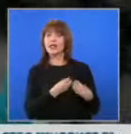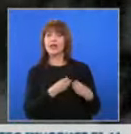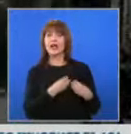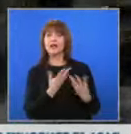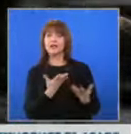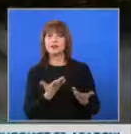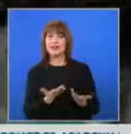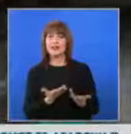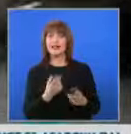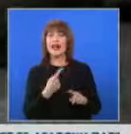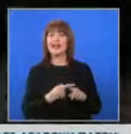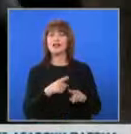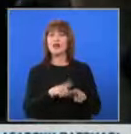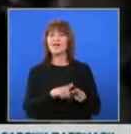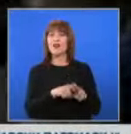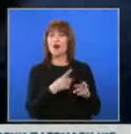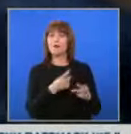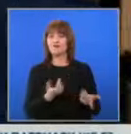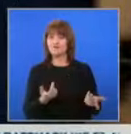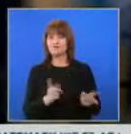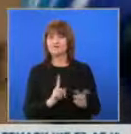реакция?